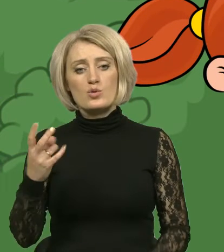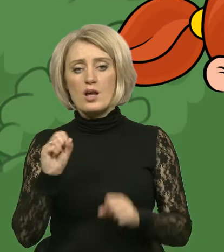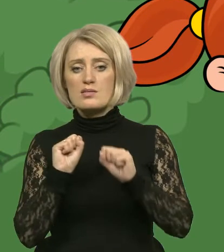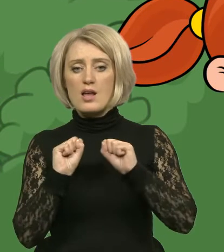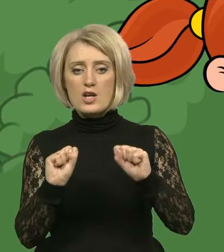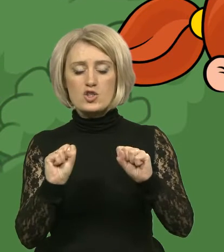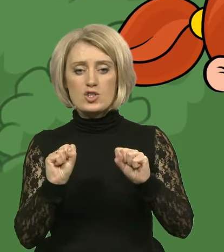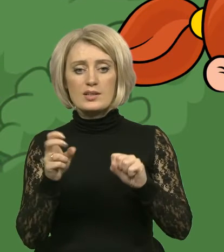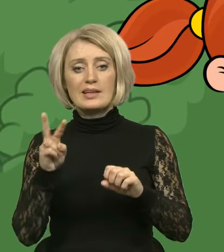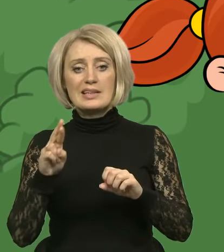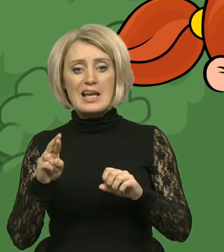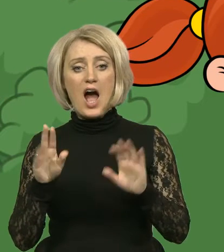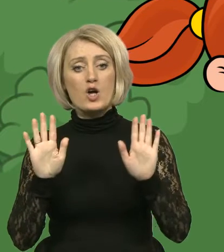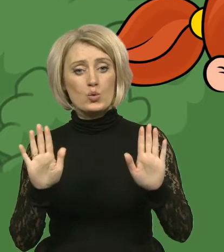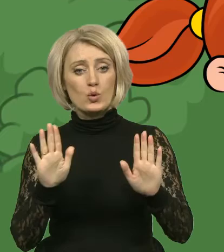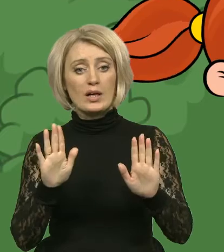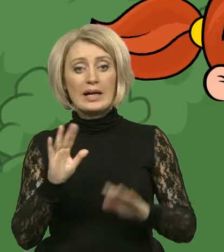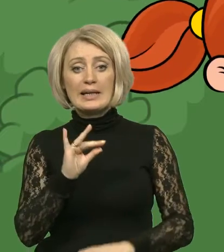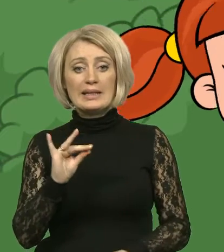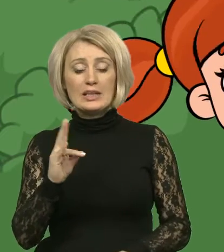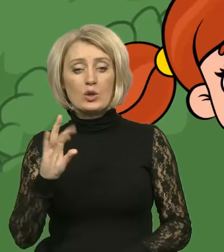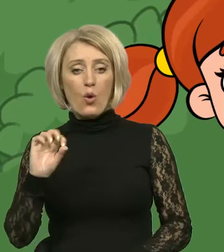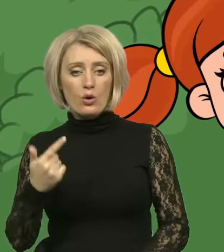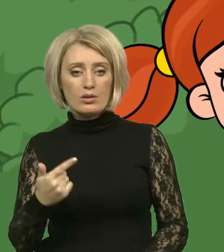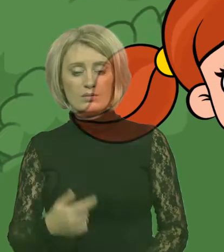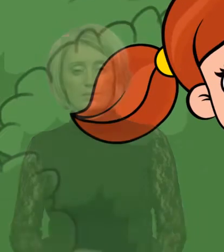Нужна защита для рук и ног.